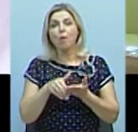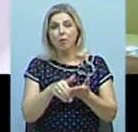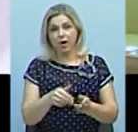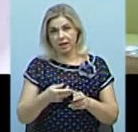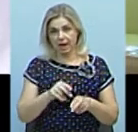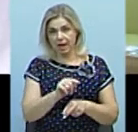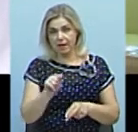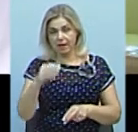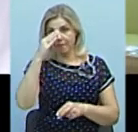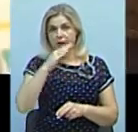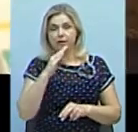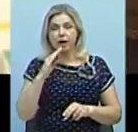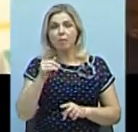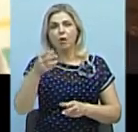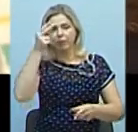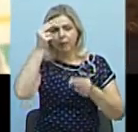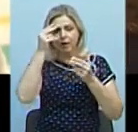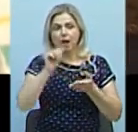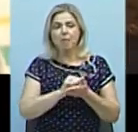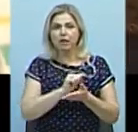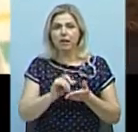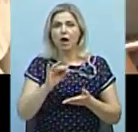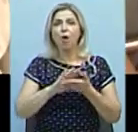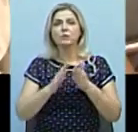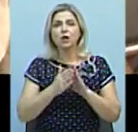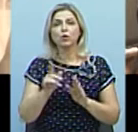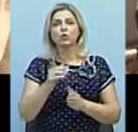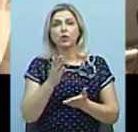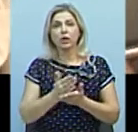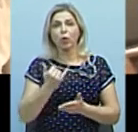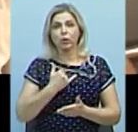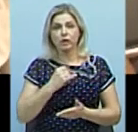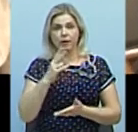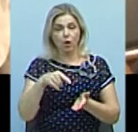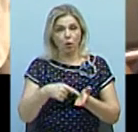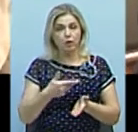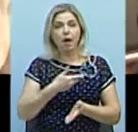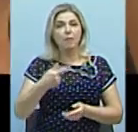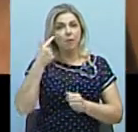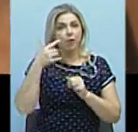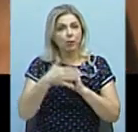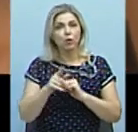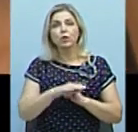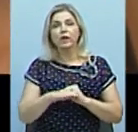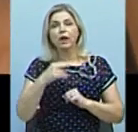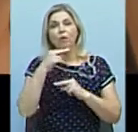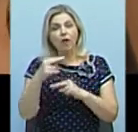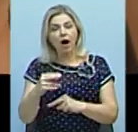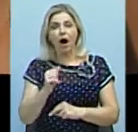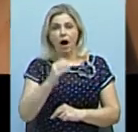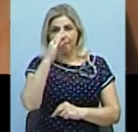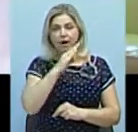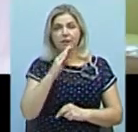що, вивчивши матеріали, вивчивши обстановку, яка є у нас у Миколаєві, ми зрозуміли, що дітям приділяється увага. А ось з